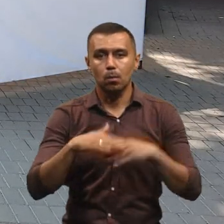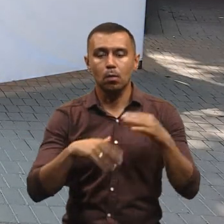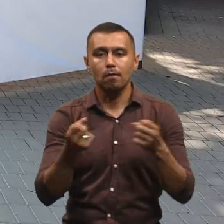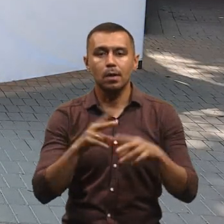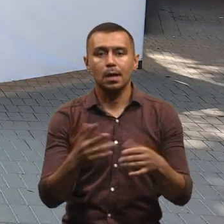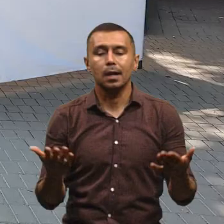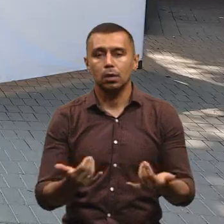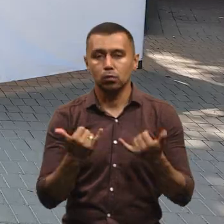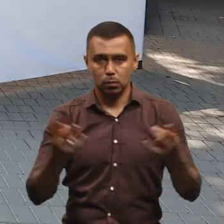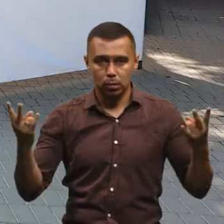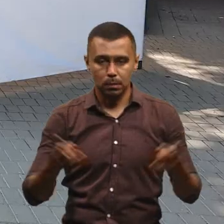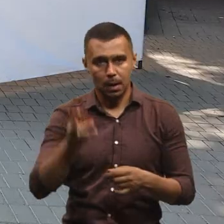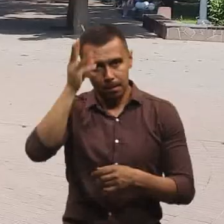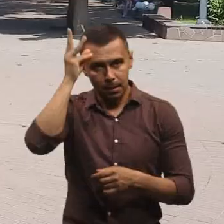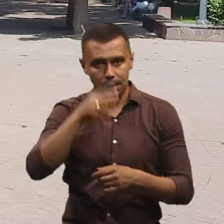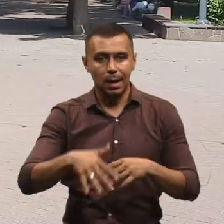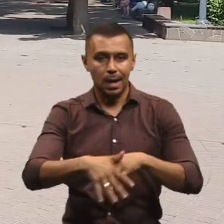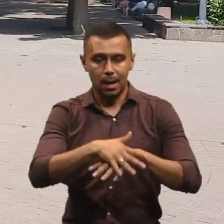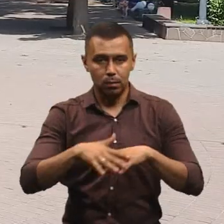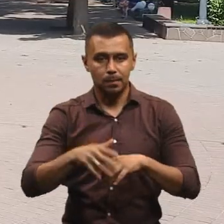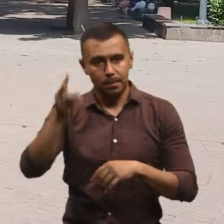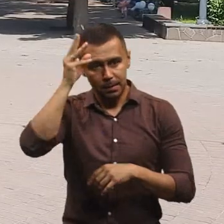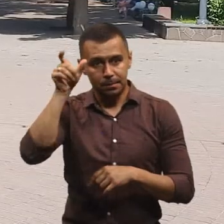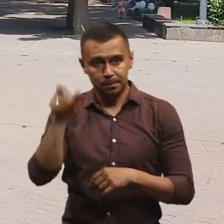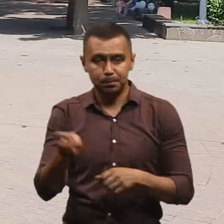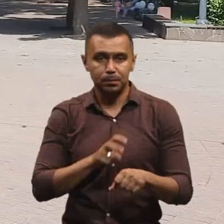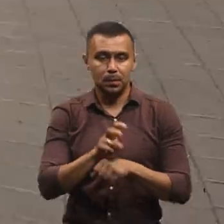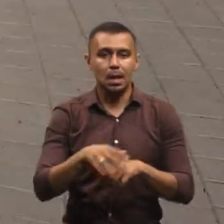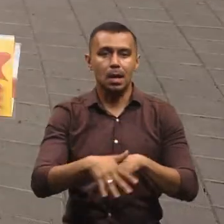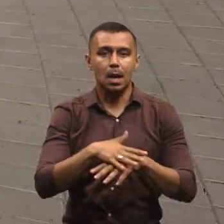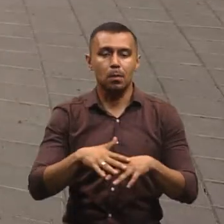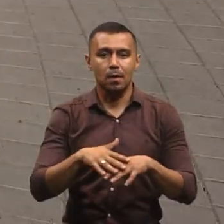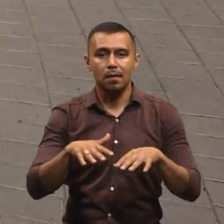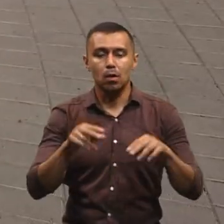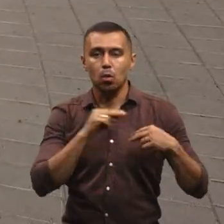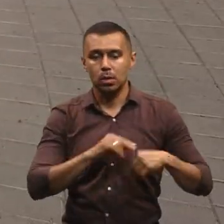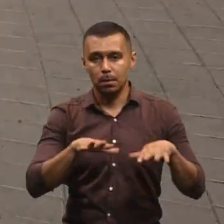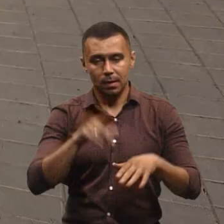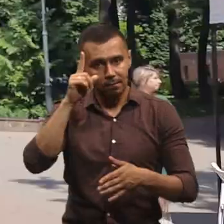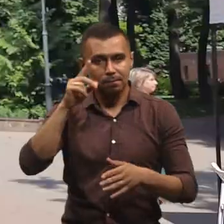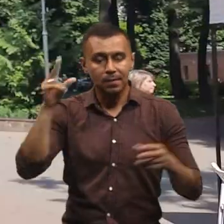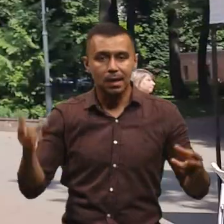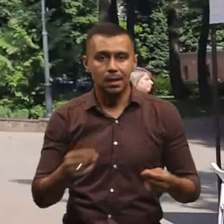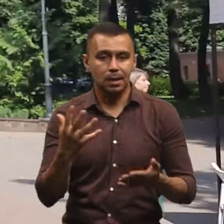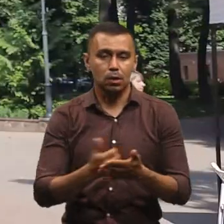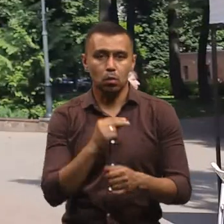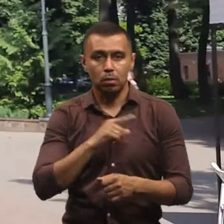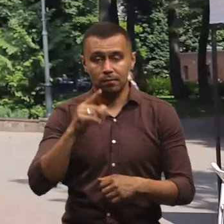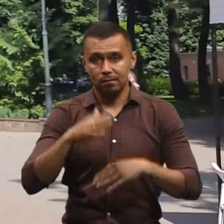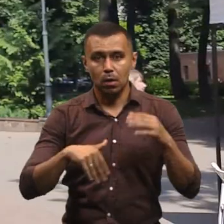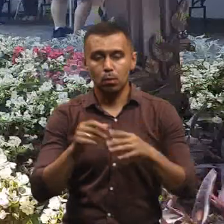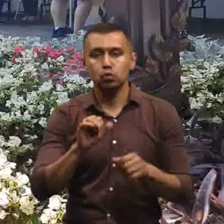які на сьогодні потребує Хмельницький ринок хмельничанин Віталій прийшов на ярмарок вакансії в неї знайти роботу за фахом чоловік